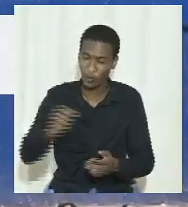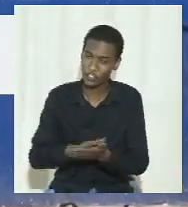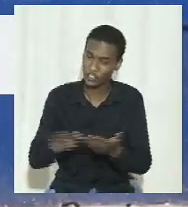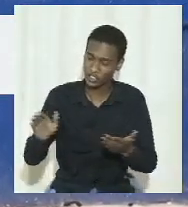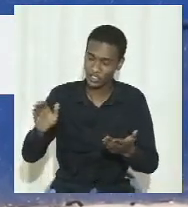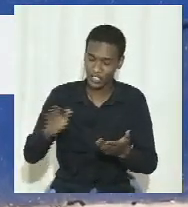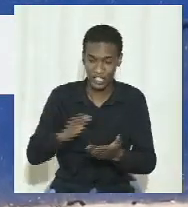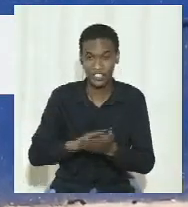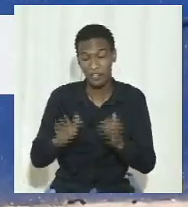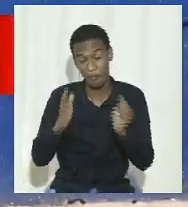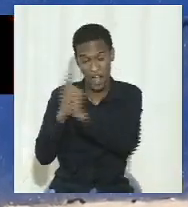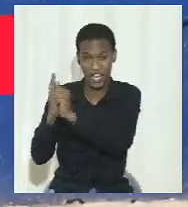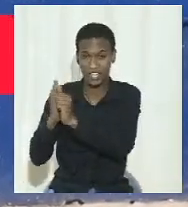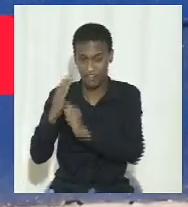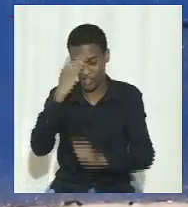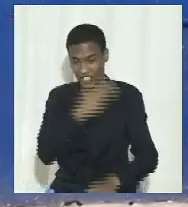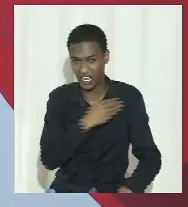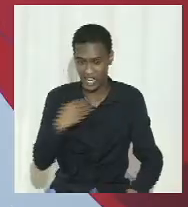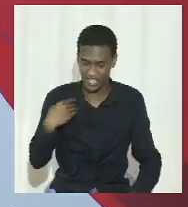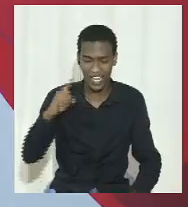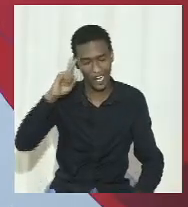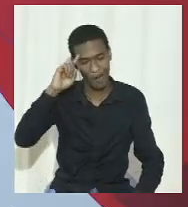pitsolaka misy no ny fanomanana.